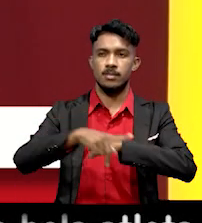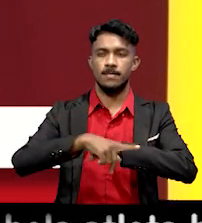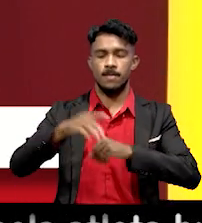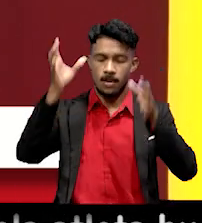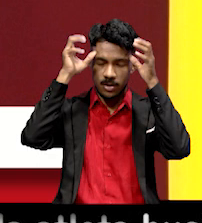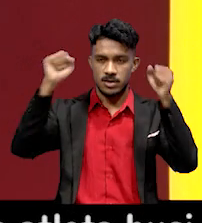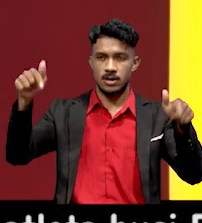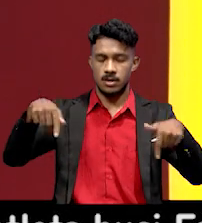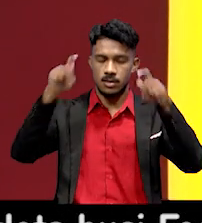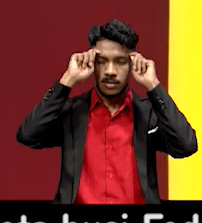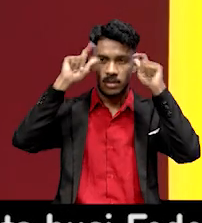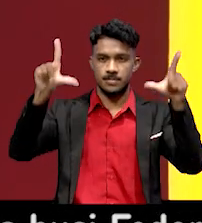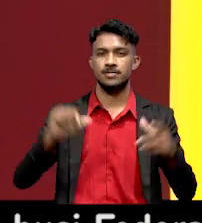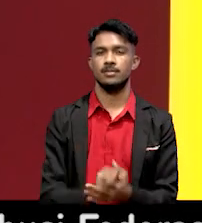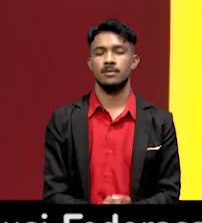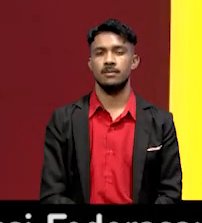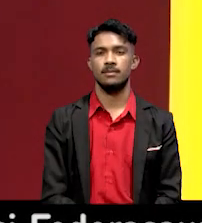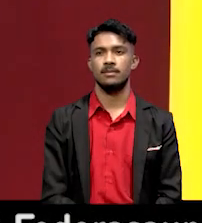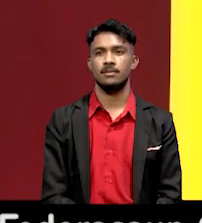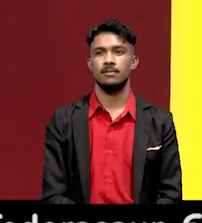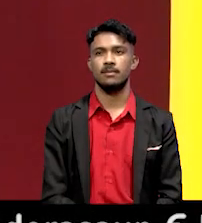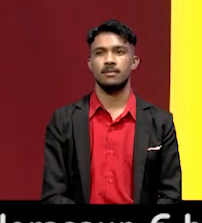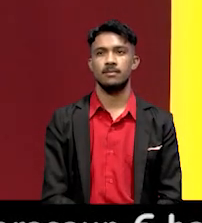Leste Independente.